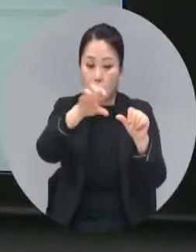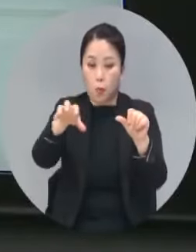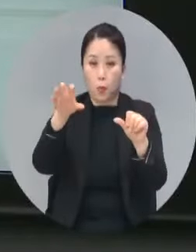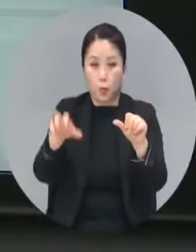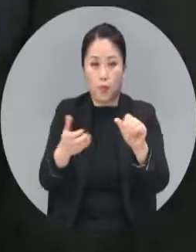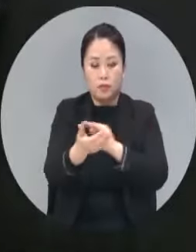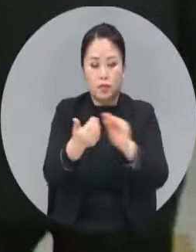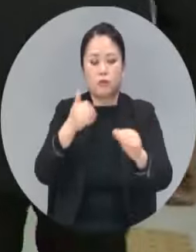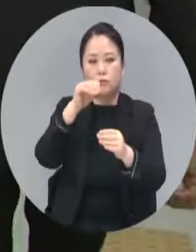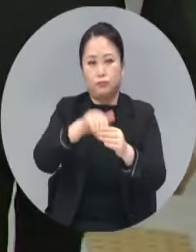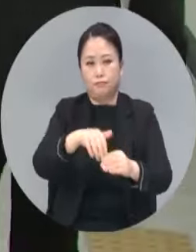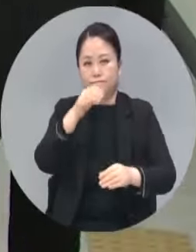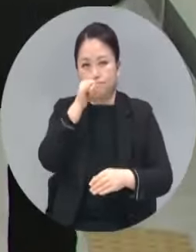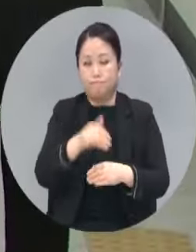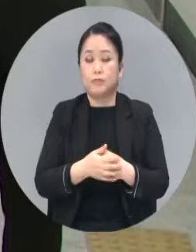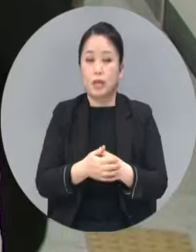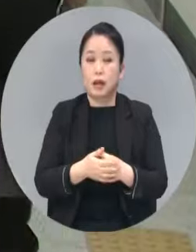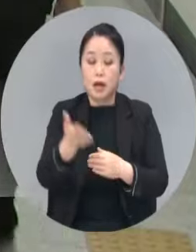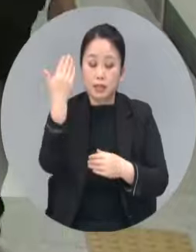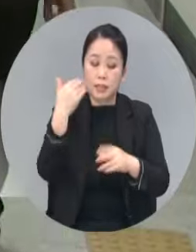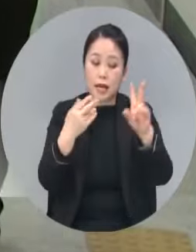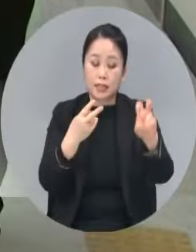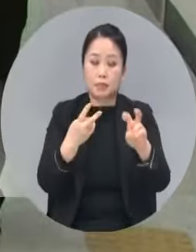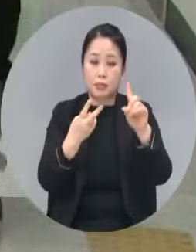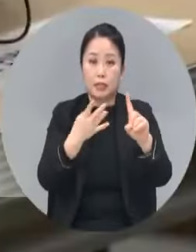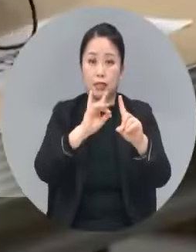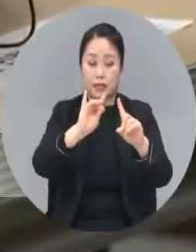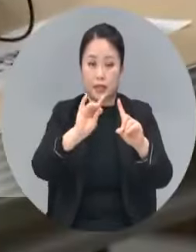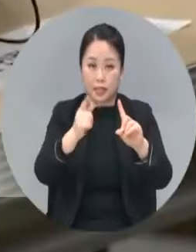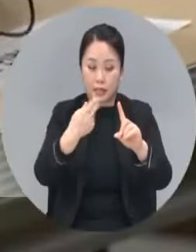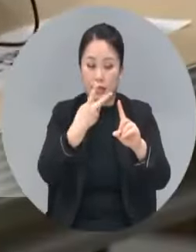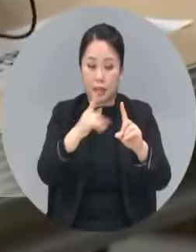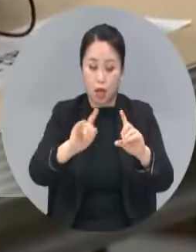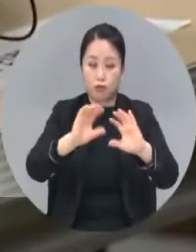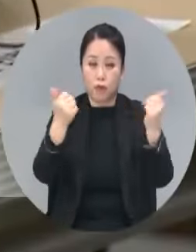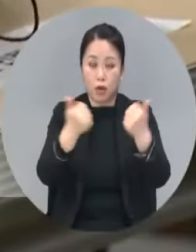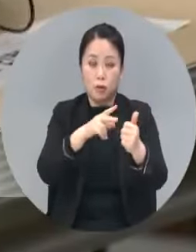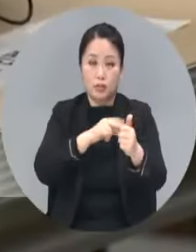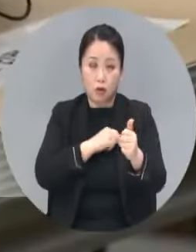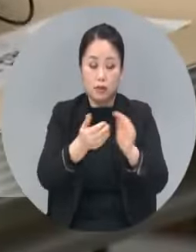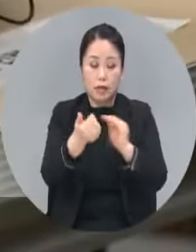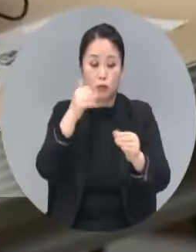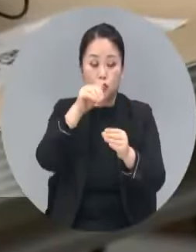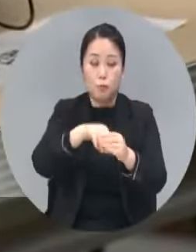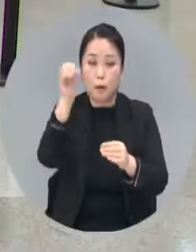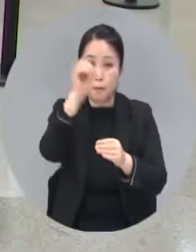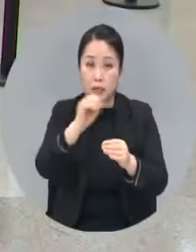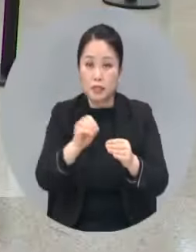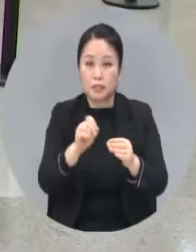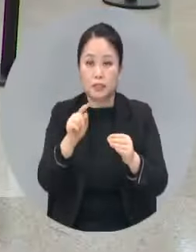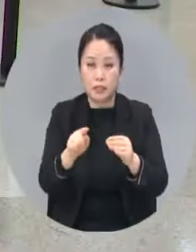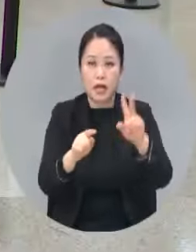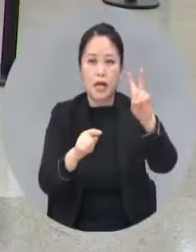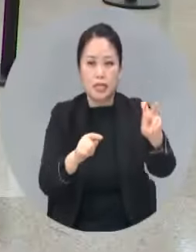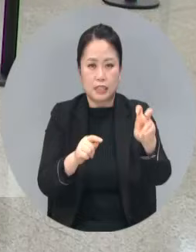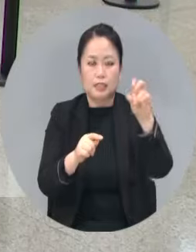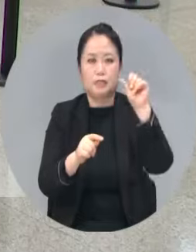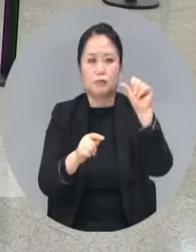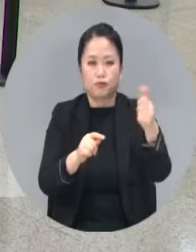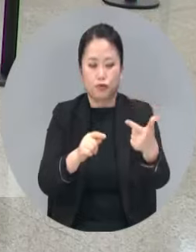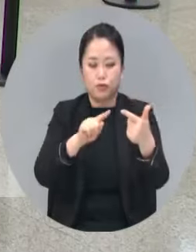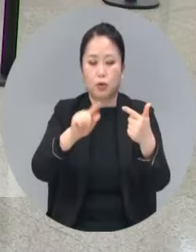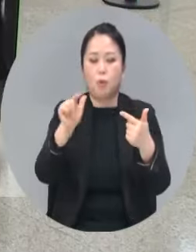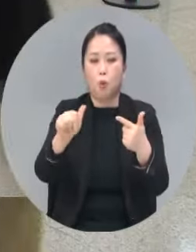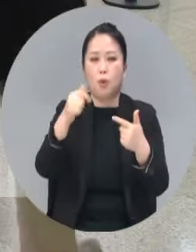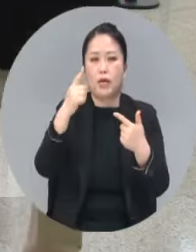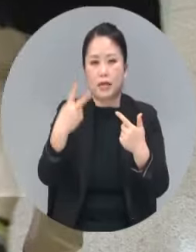진행됩니다. 지난 21대 국회의원 선거 부산 지역 사전투표율은 25.52%로 2016년